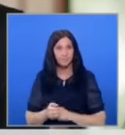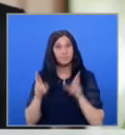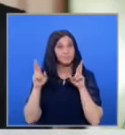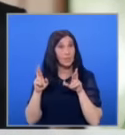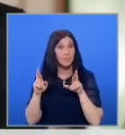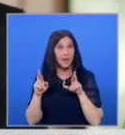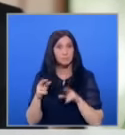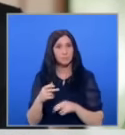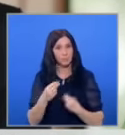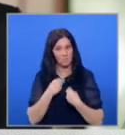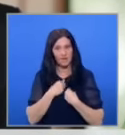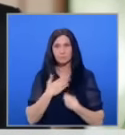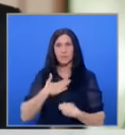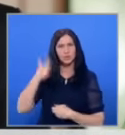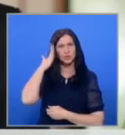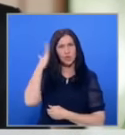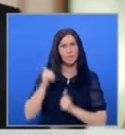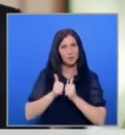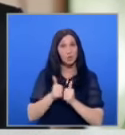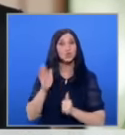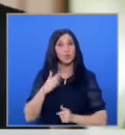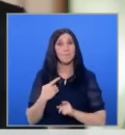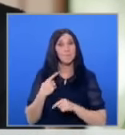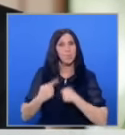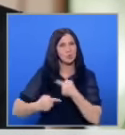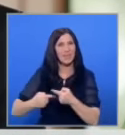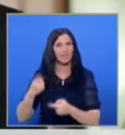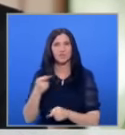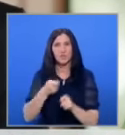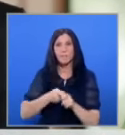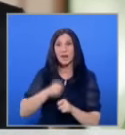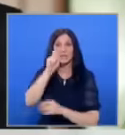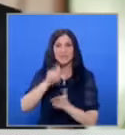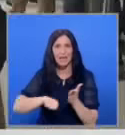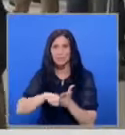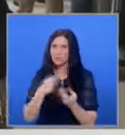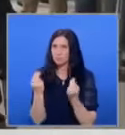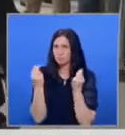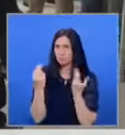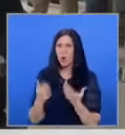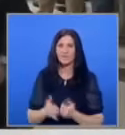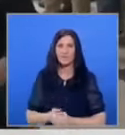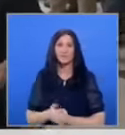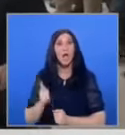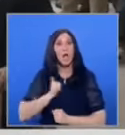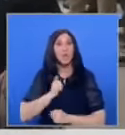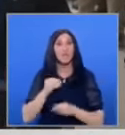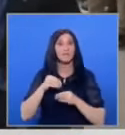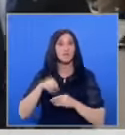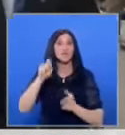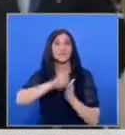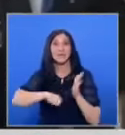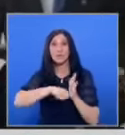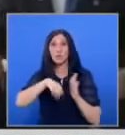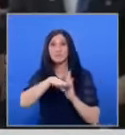Надявам се и съм уверен, че нашите страни партньори ще ни последват. Това ще направи санкциите по-ефективни. Канада включи в санкционния